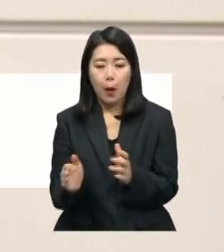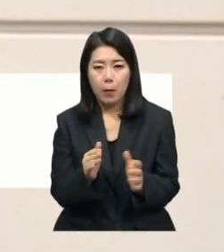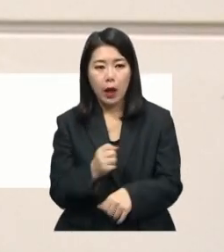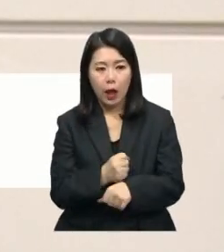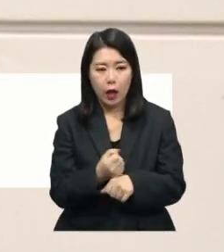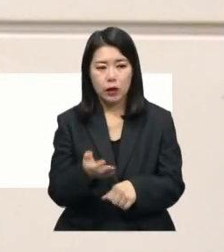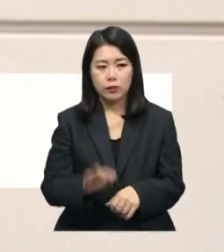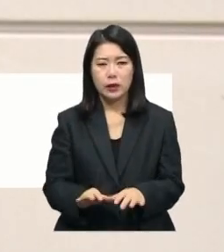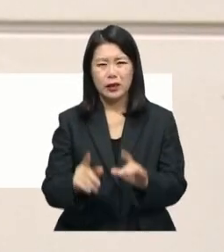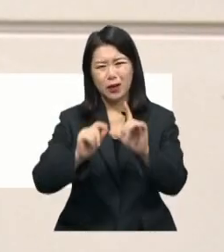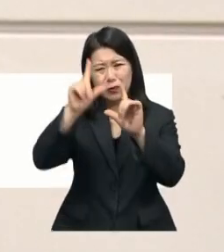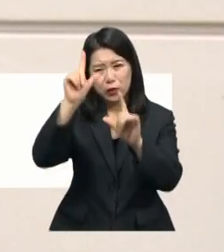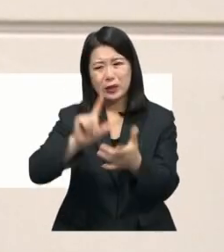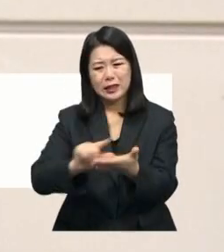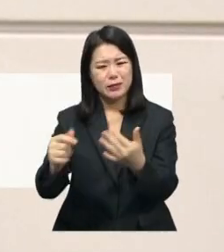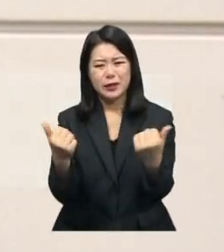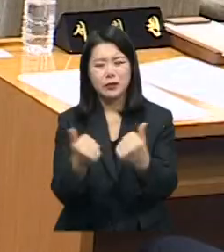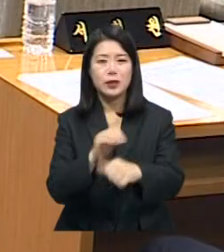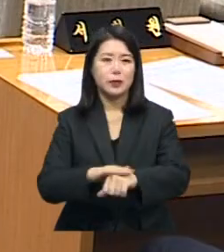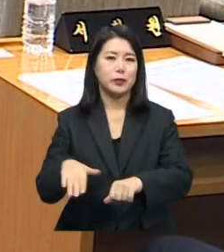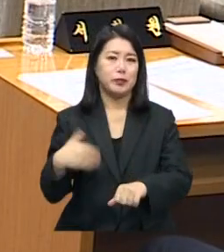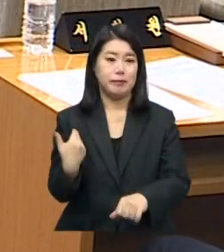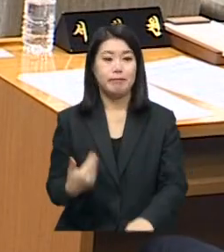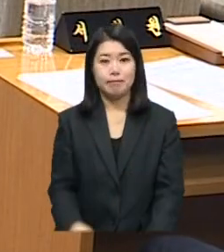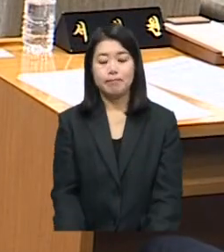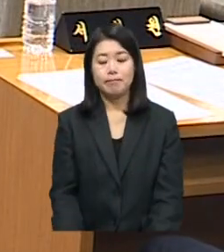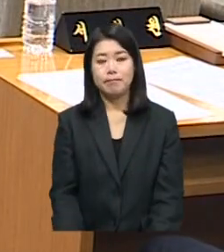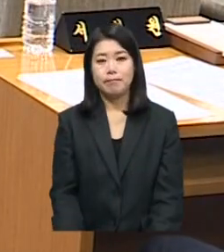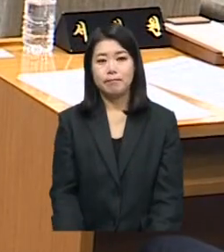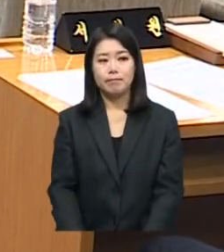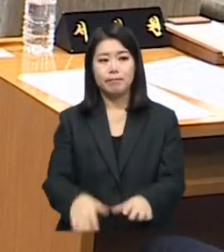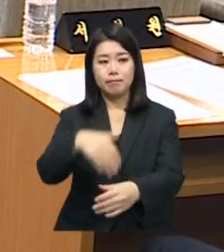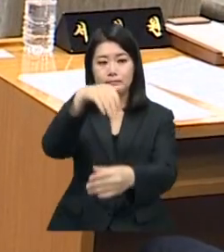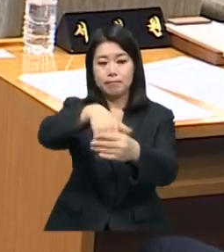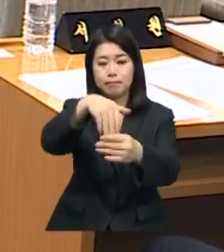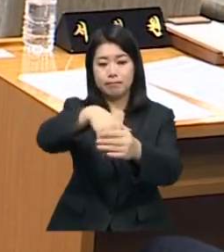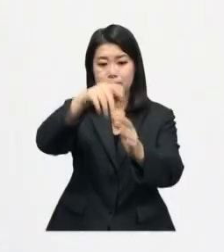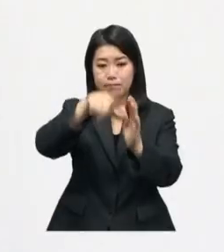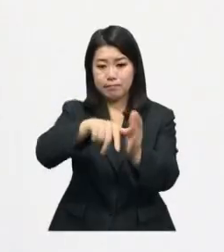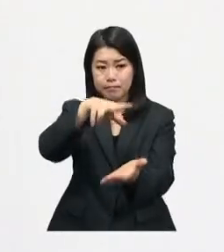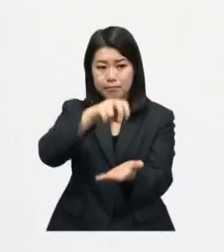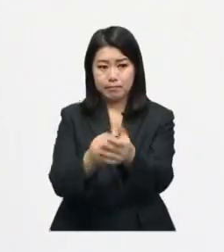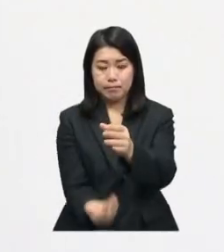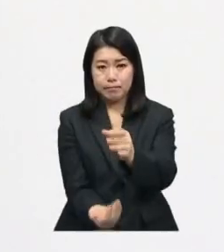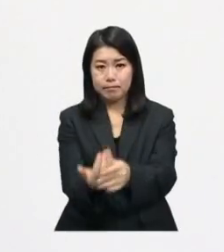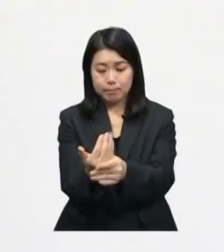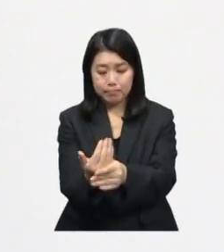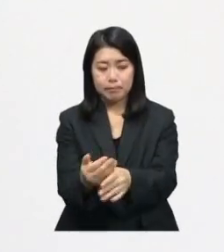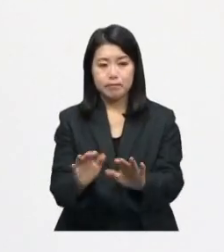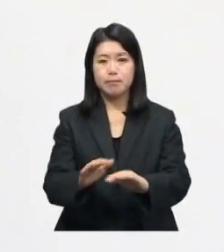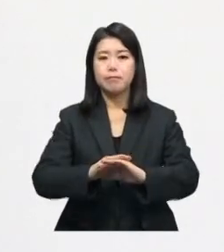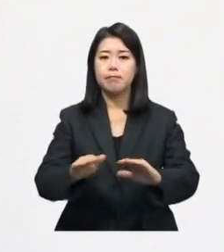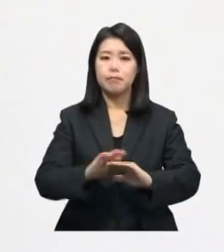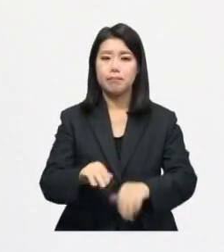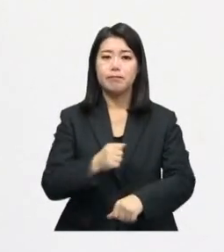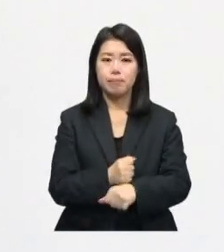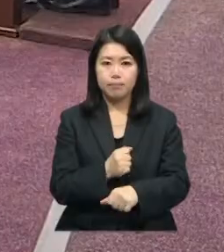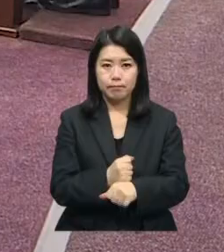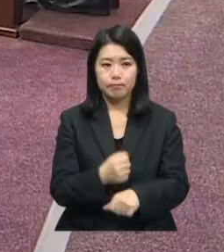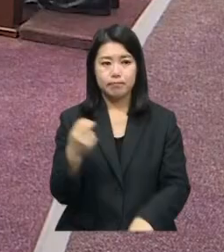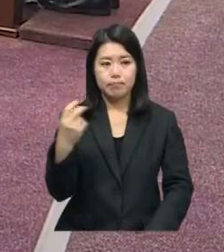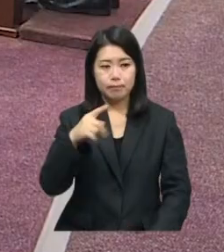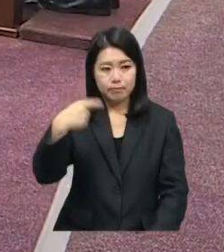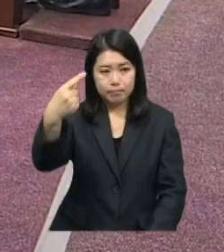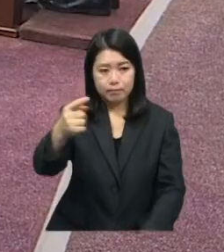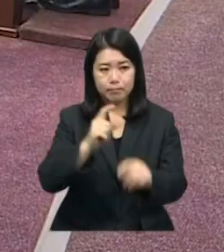그러는데 지방의회에 대해서는 잘 모릅니다. 의장단 선거 과정에서 불거진 당내 갈등을 매듭짓고